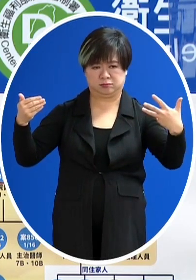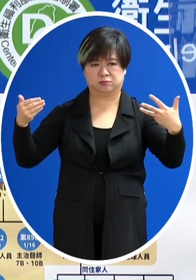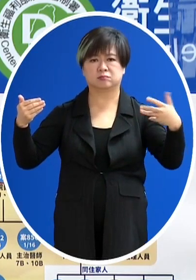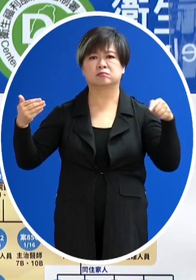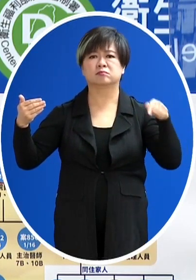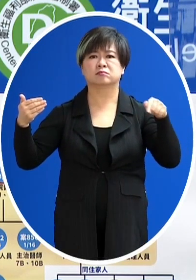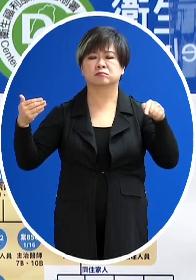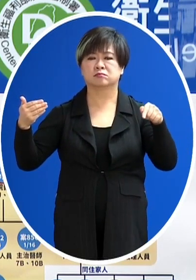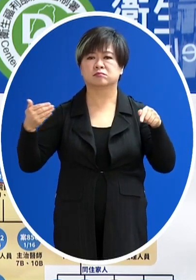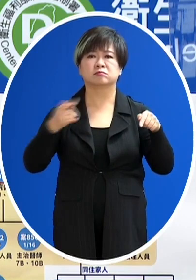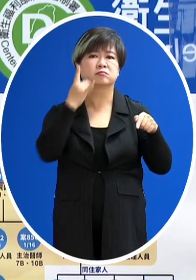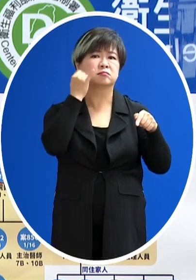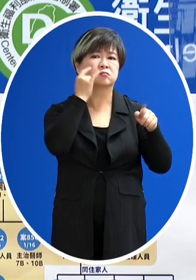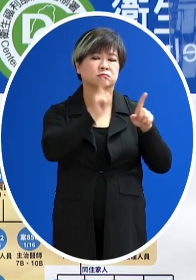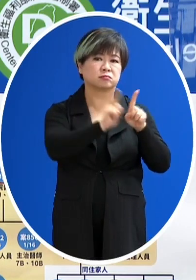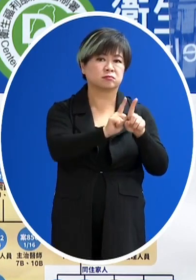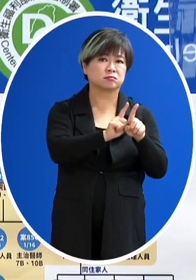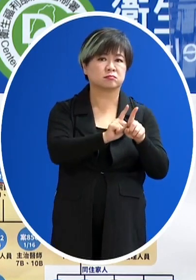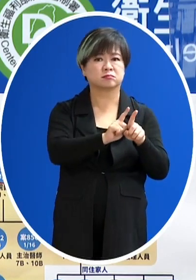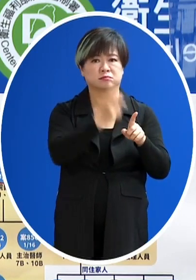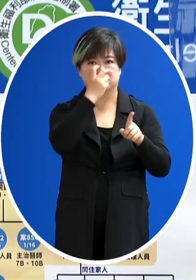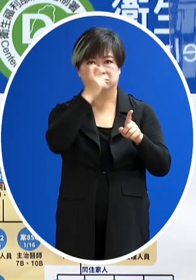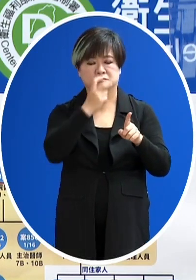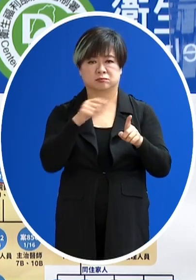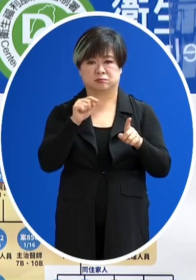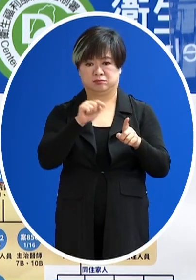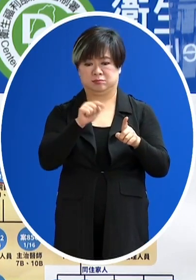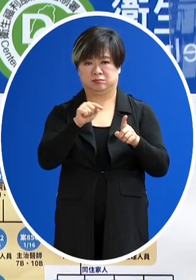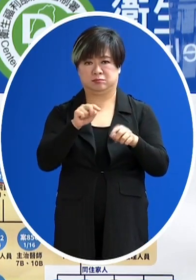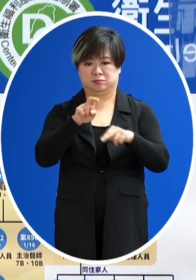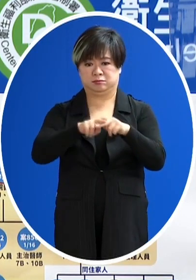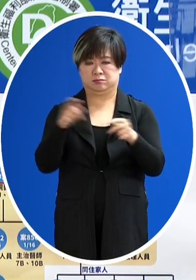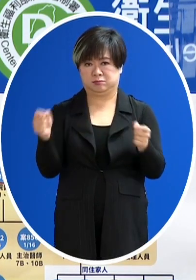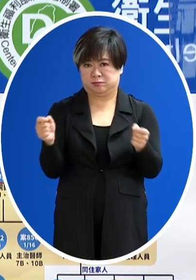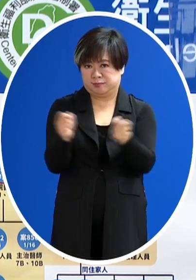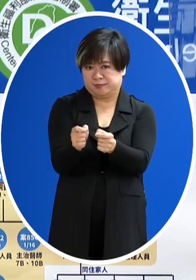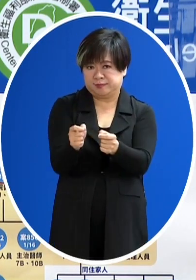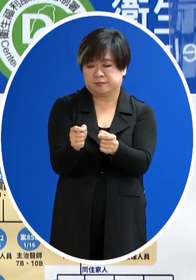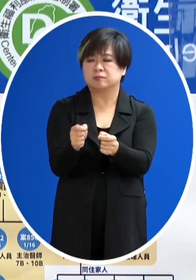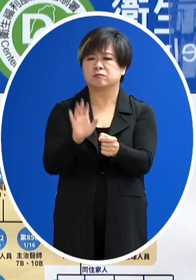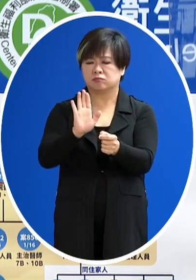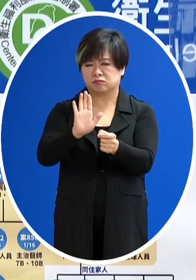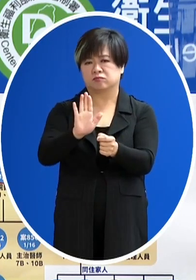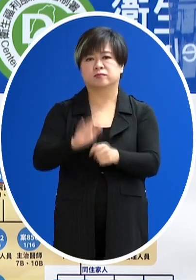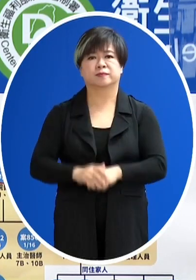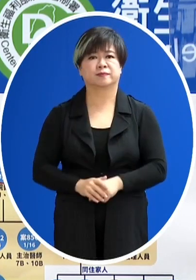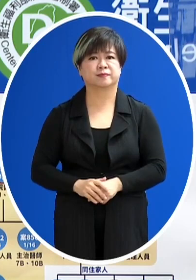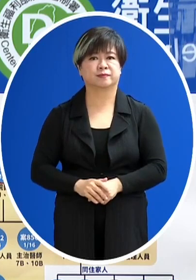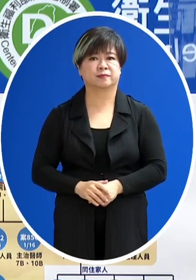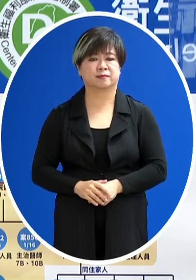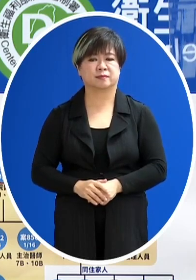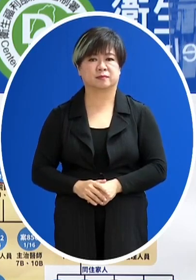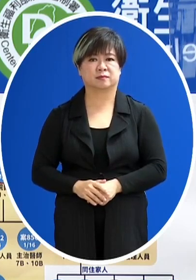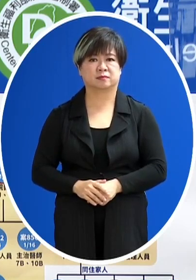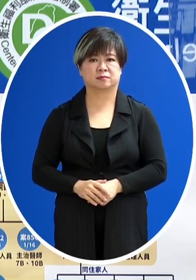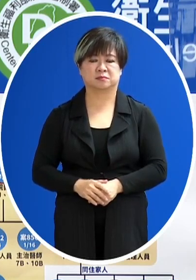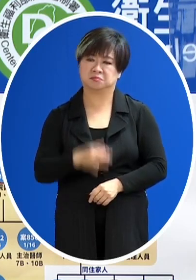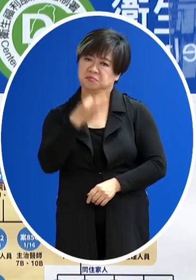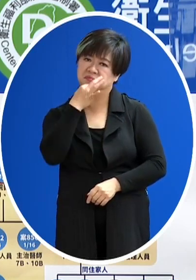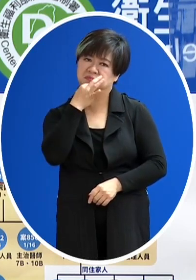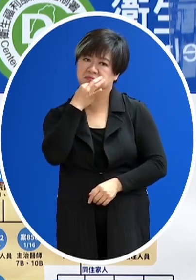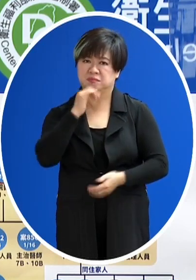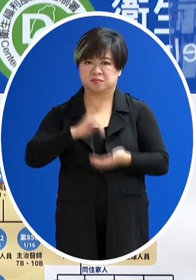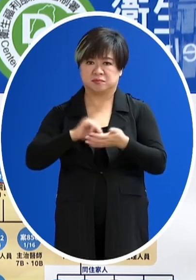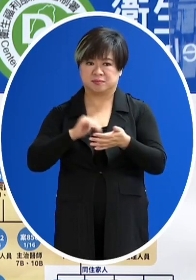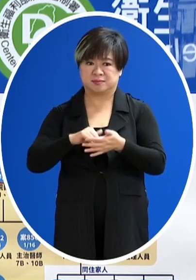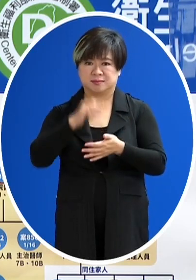看诊，那两个是坐的比较近，两个是坐比较近。那不过也没有办法完全就